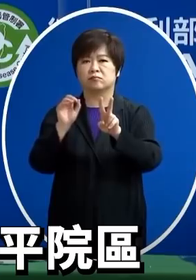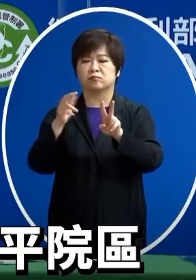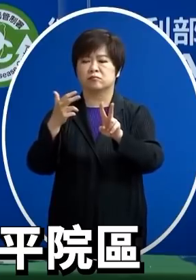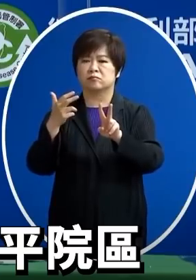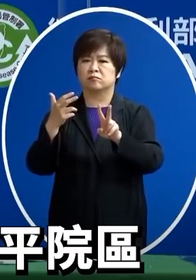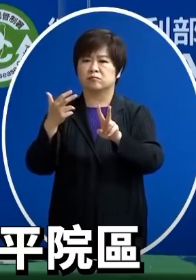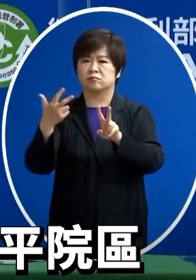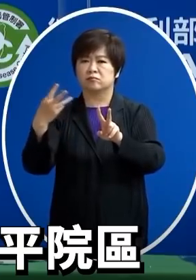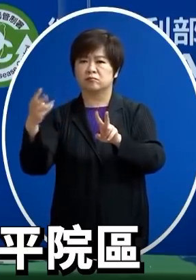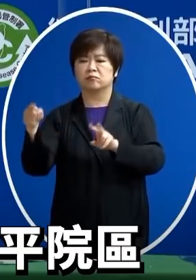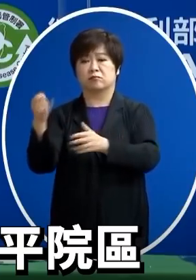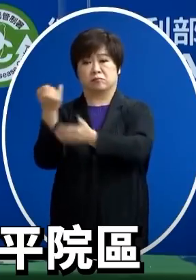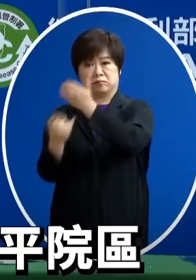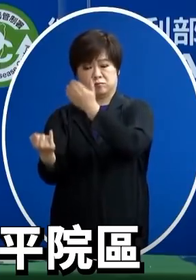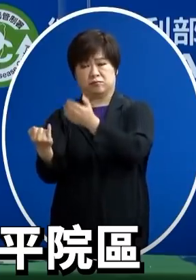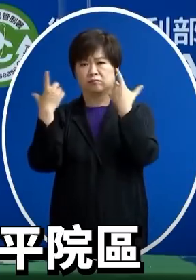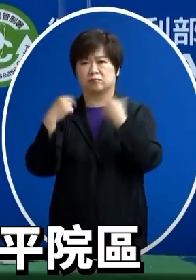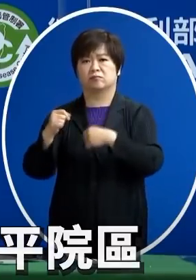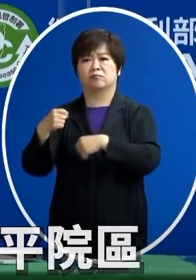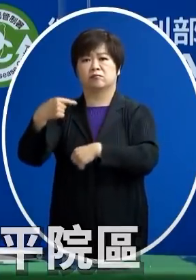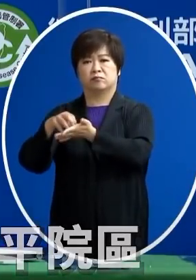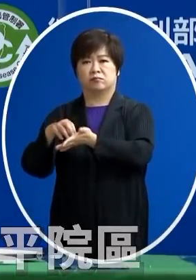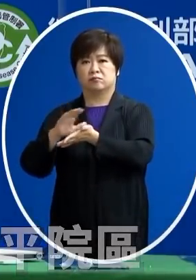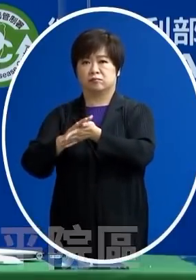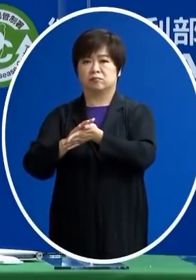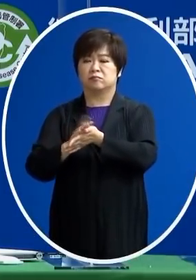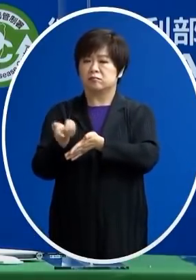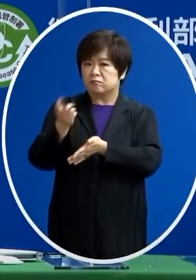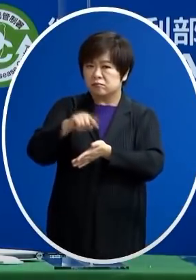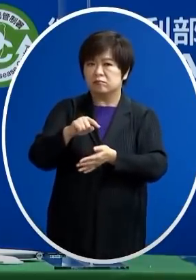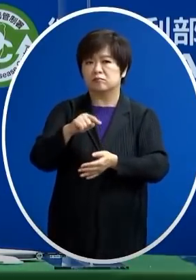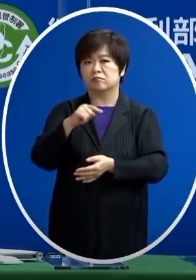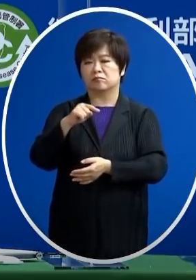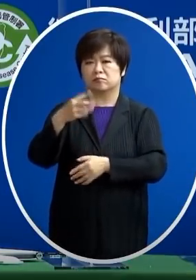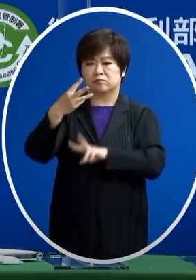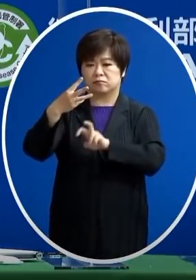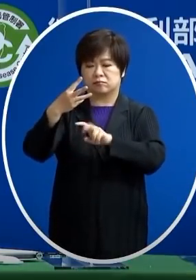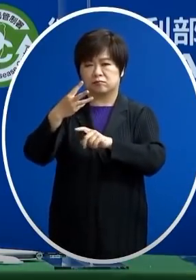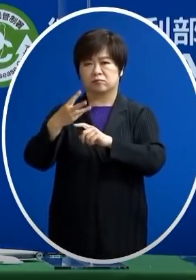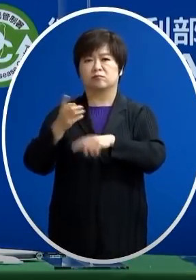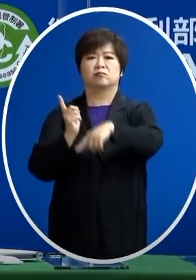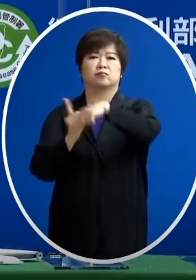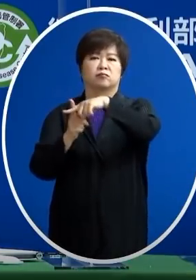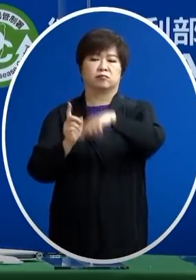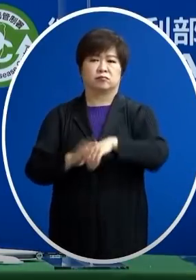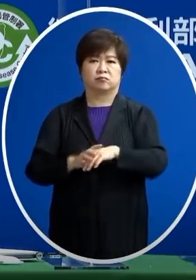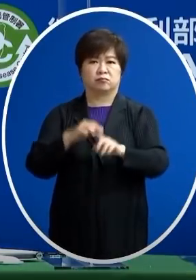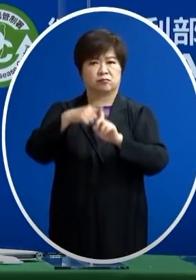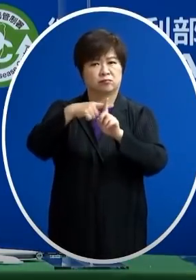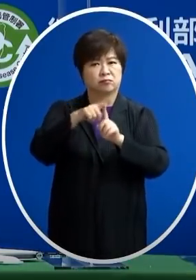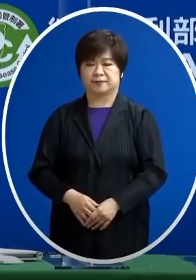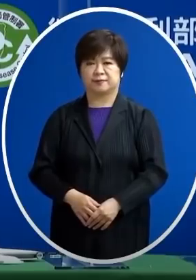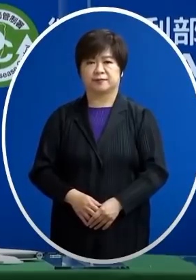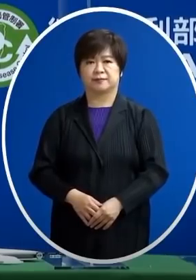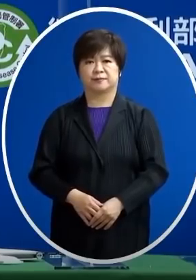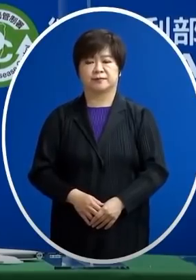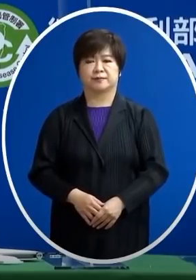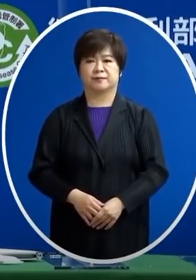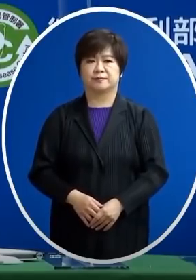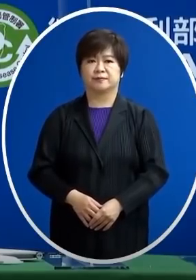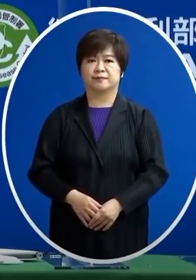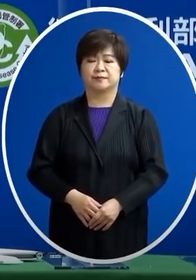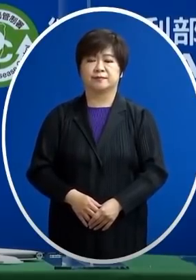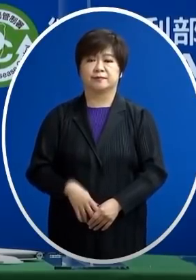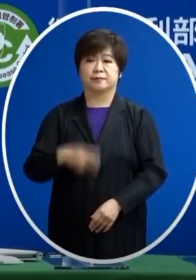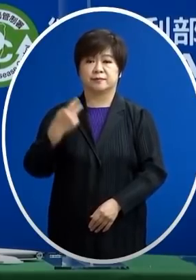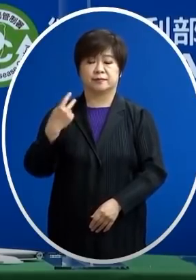儿，那3月21号阴性，3月22号采检阳性，那她的 CD 值是13.9。另外昨天